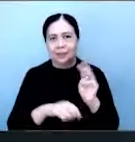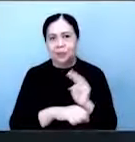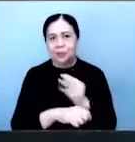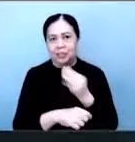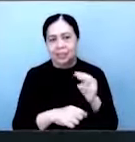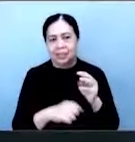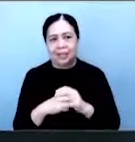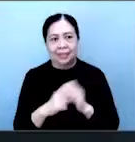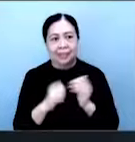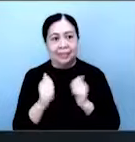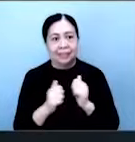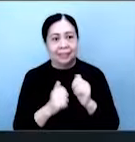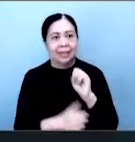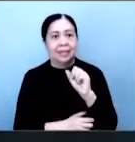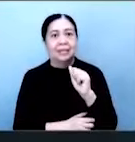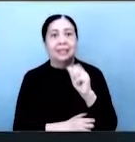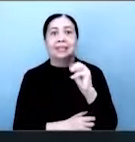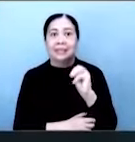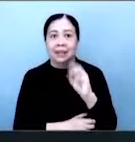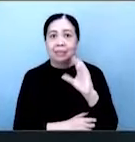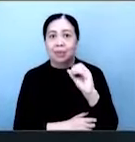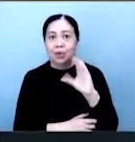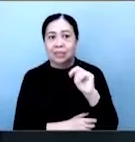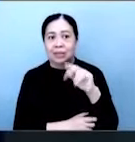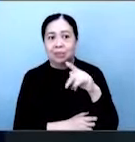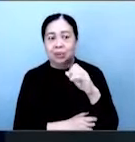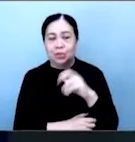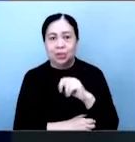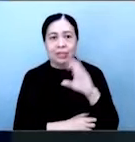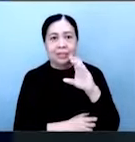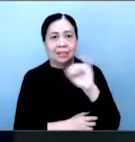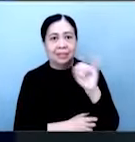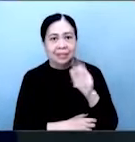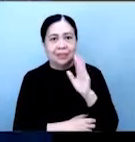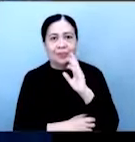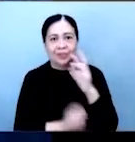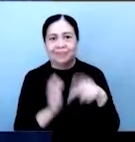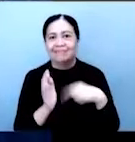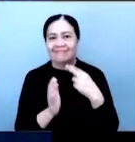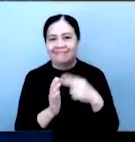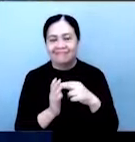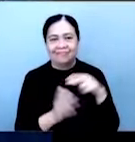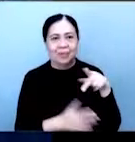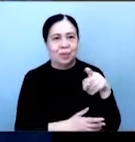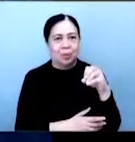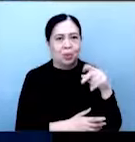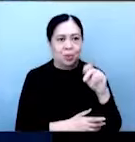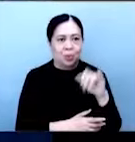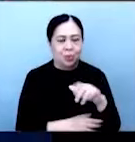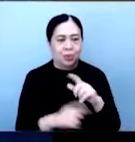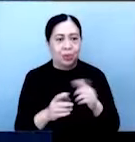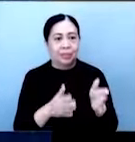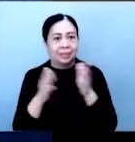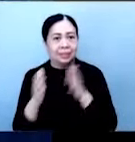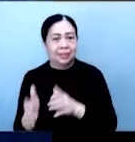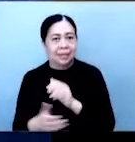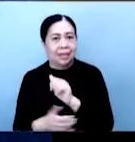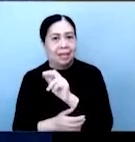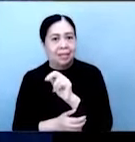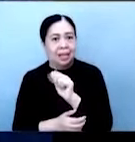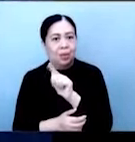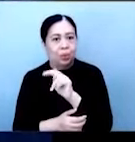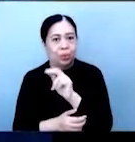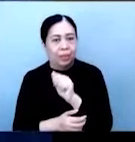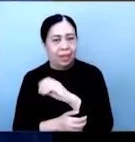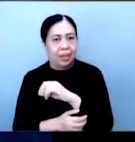singer-actor na si Sam Concepcion at CJ Navato ang gaganap sa karakter ni Popoy. Habang sina Ana Luna at